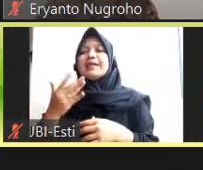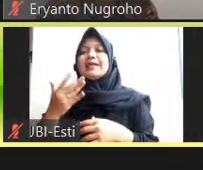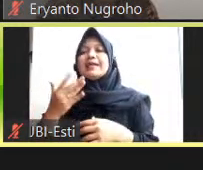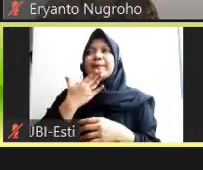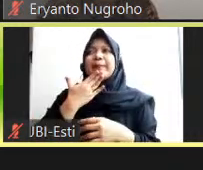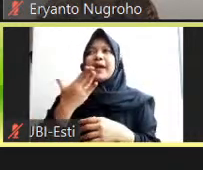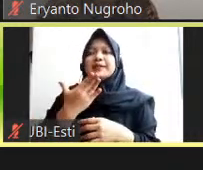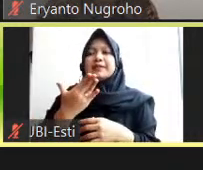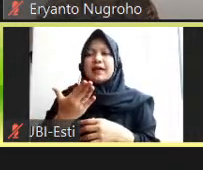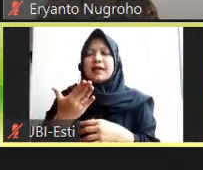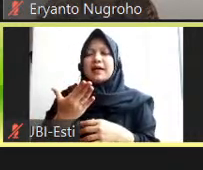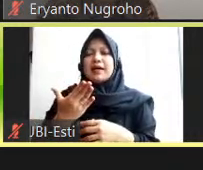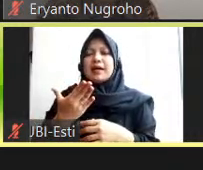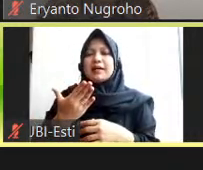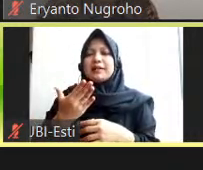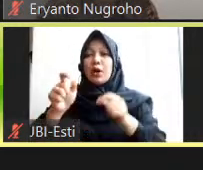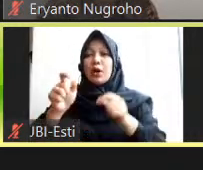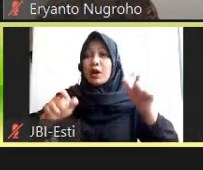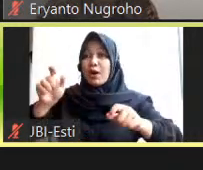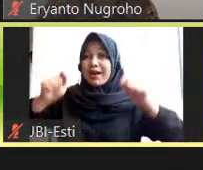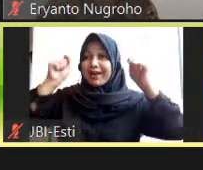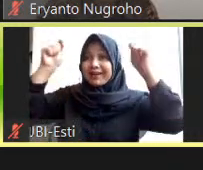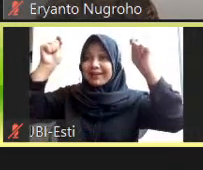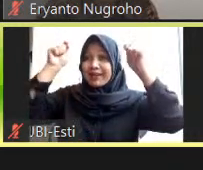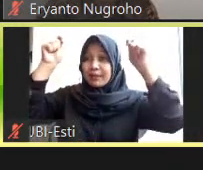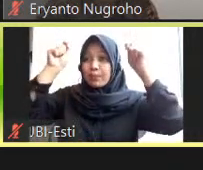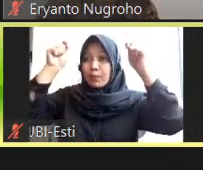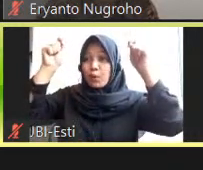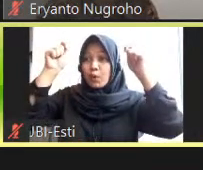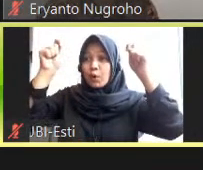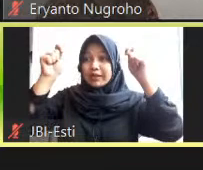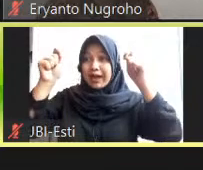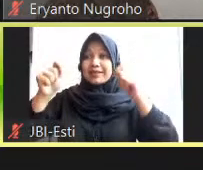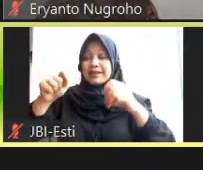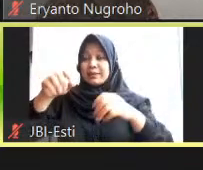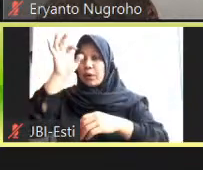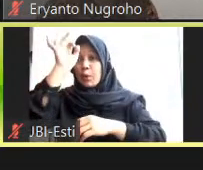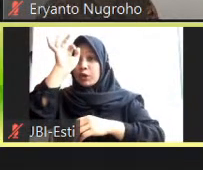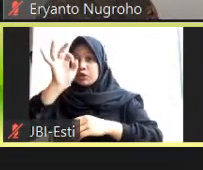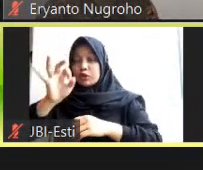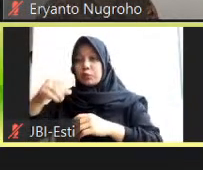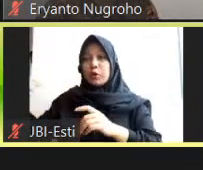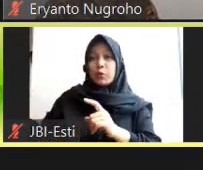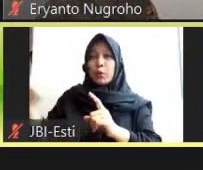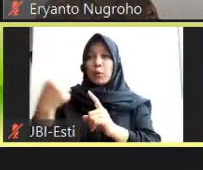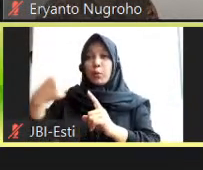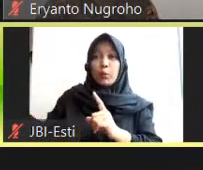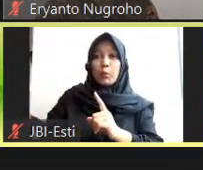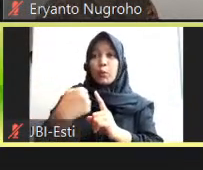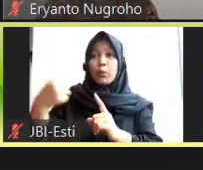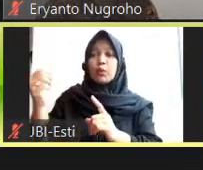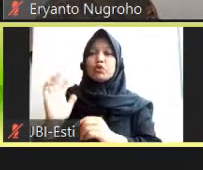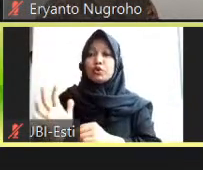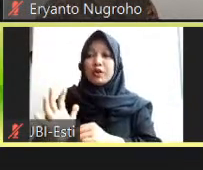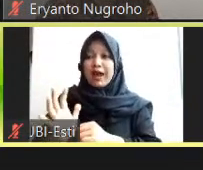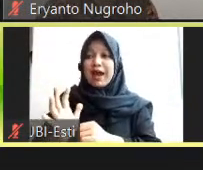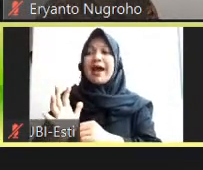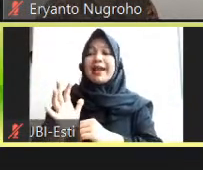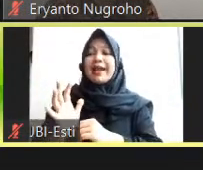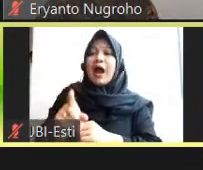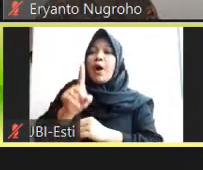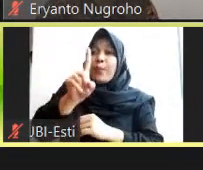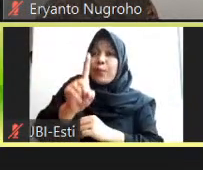teman-teman demonstran yang udah kena represivitas aparat di depan, sehingga butuh teman-teman medis